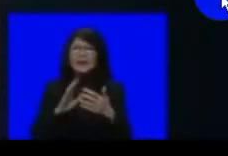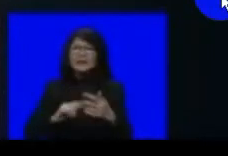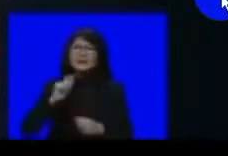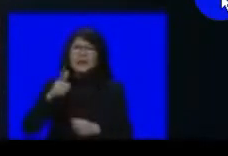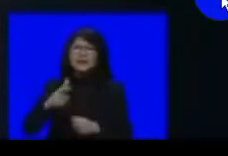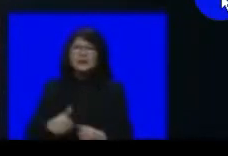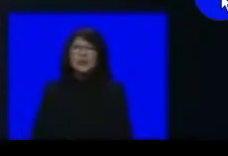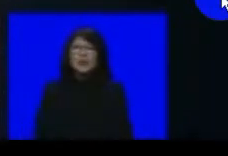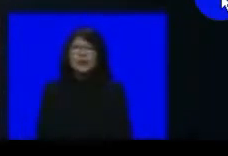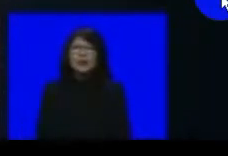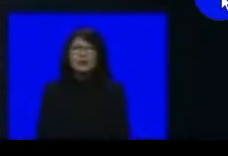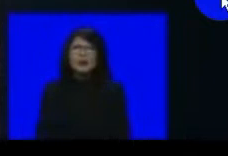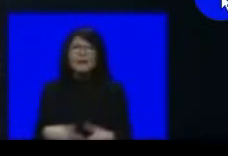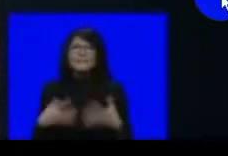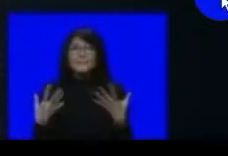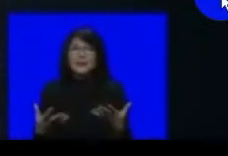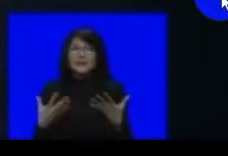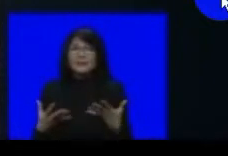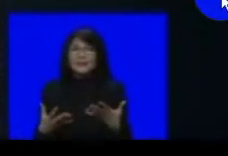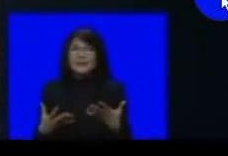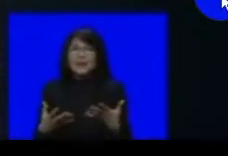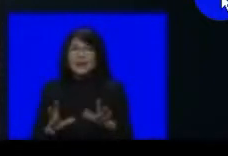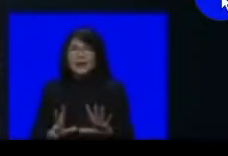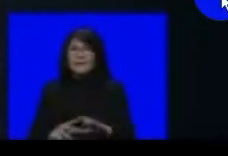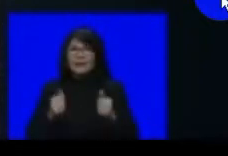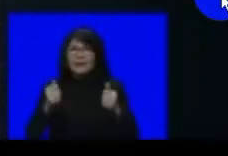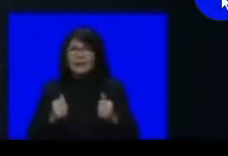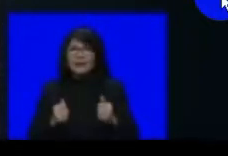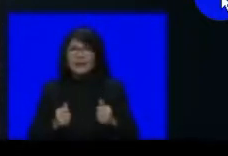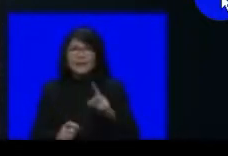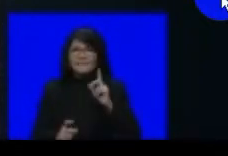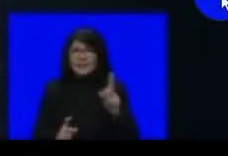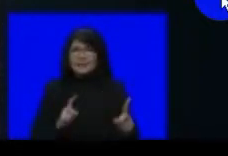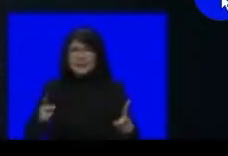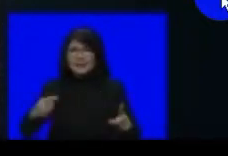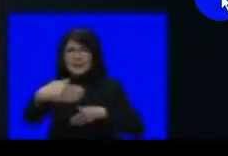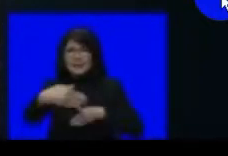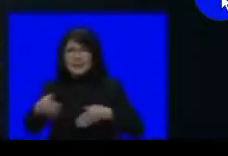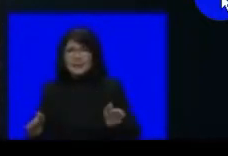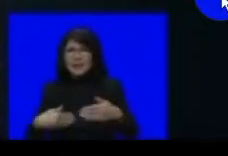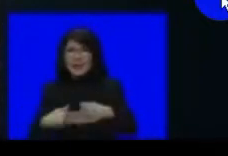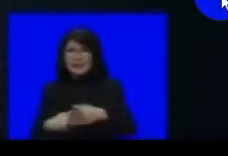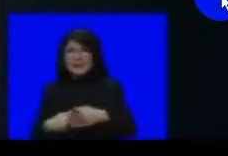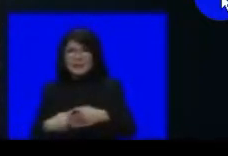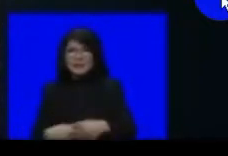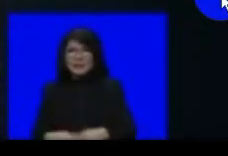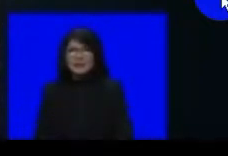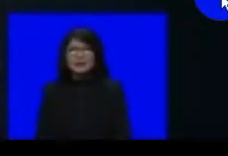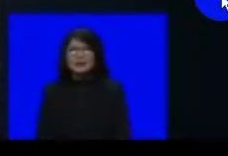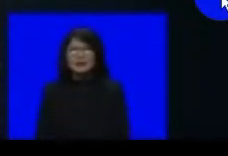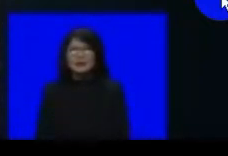dengan sarana prasarana itu adalah bagaimana kita menyediakan setiap kelas ini ada